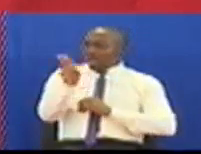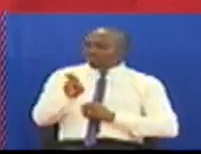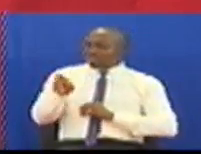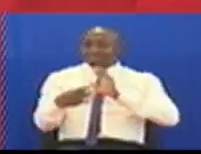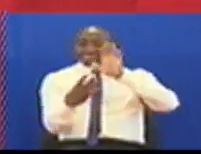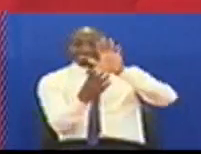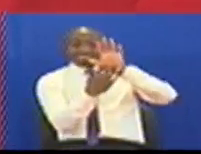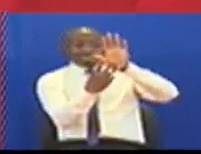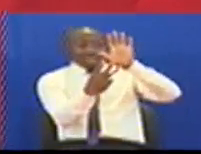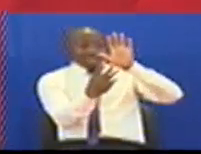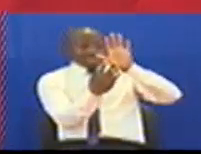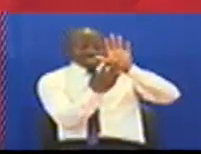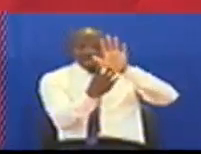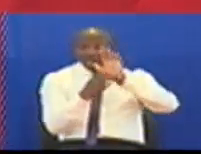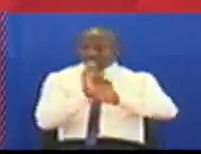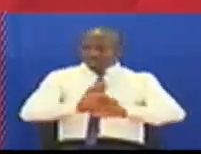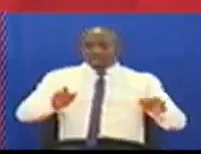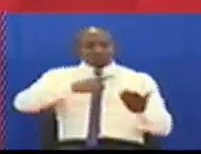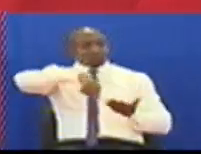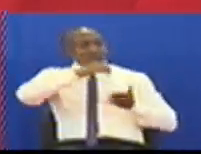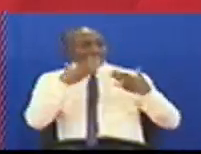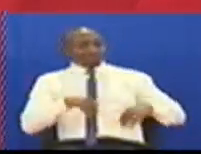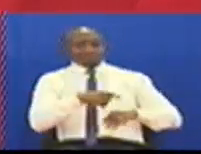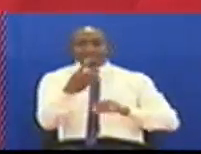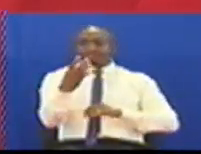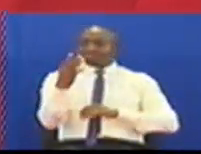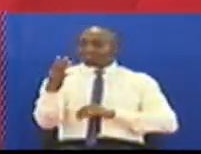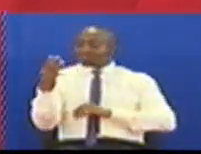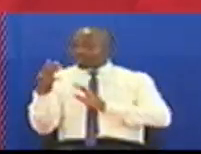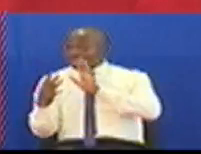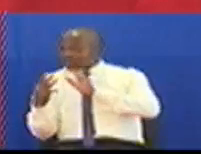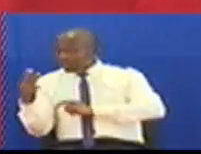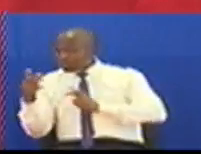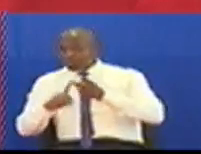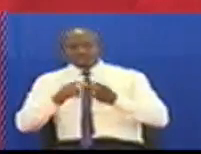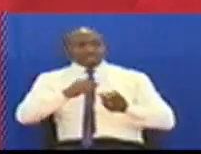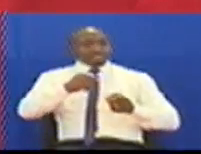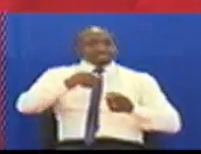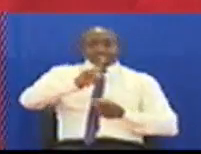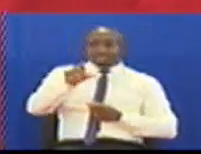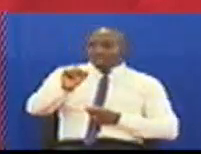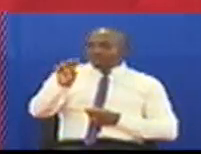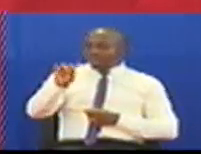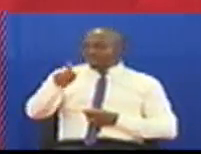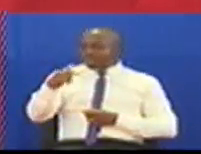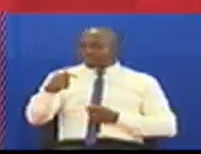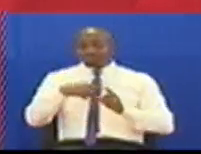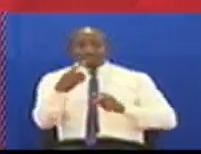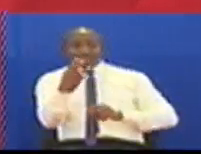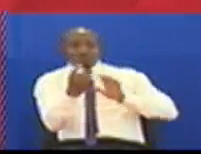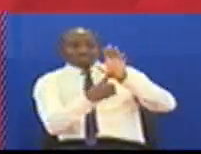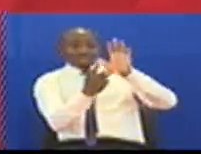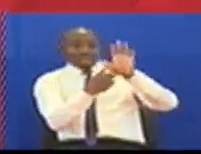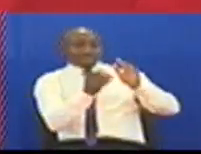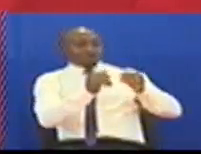98, vituo vya afya 433, zahanati 368 ambazo zimejengwa na kufanyiwa